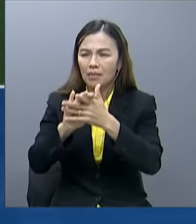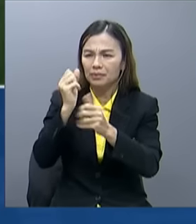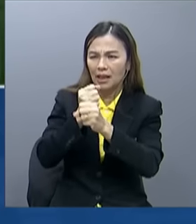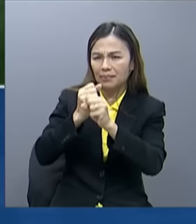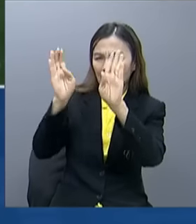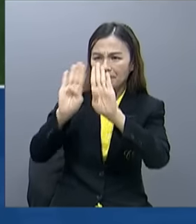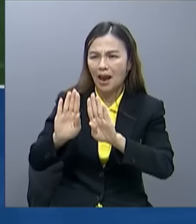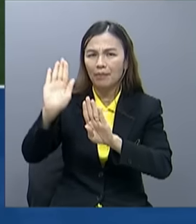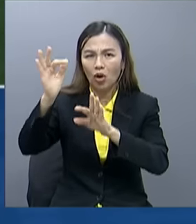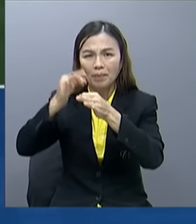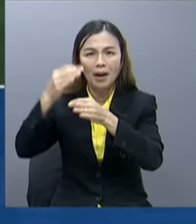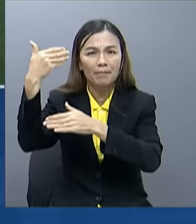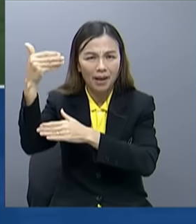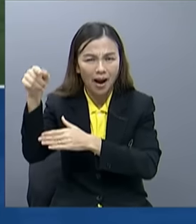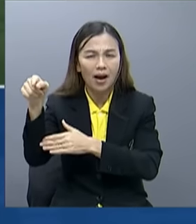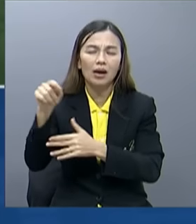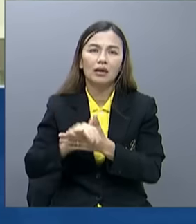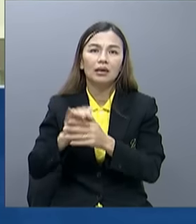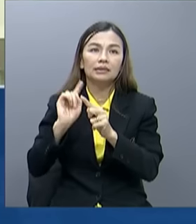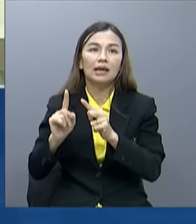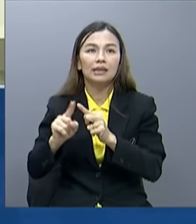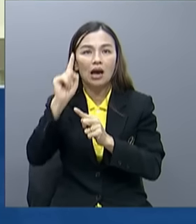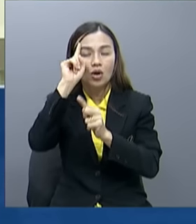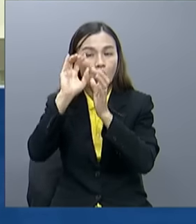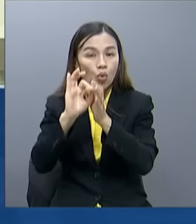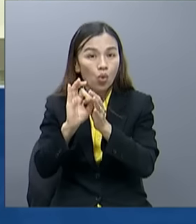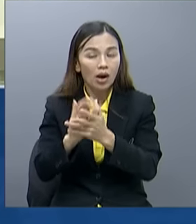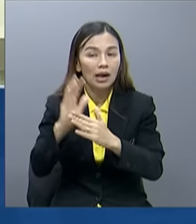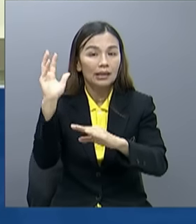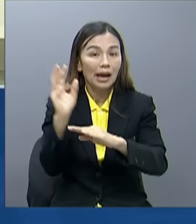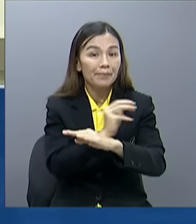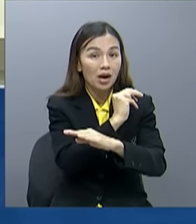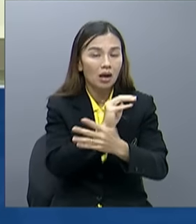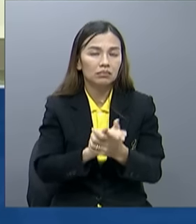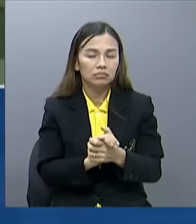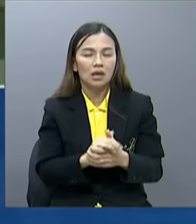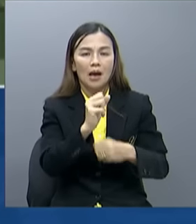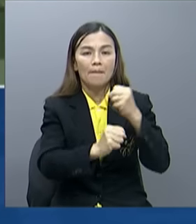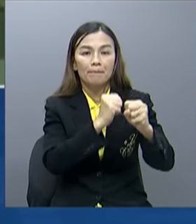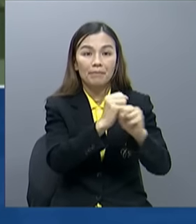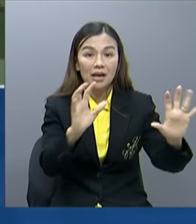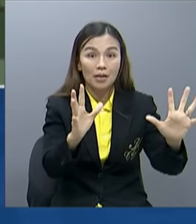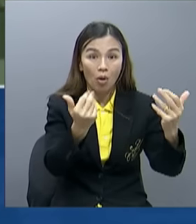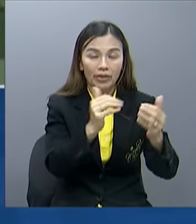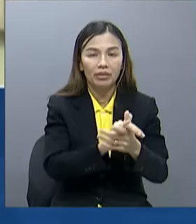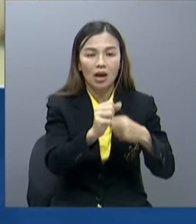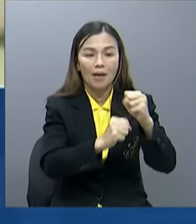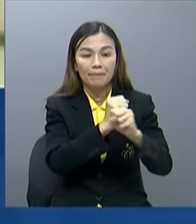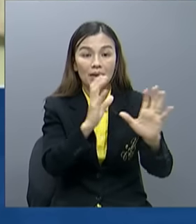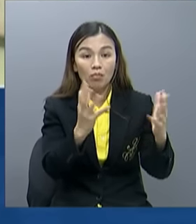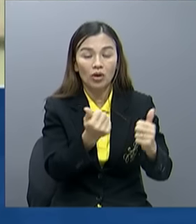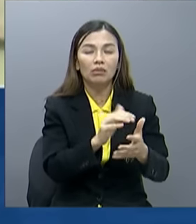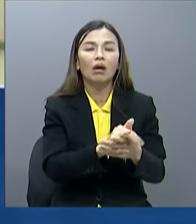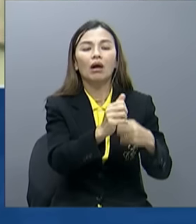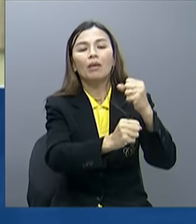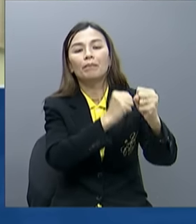ข้อกังวลก็เลยจะสูงอยู่ครับตัวที่น่ากังวลคือว่าฝ่ายการเมืองเนี่ยมีวาระที่ชัดเจนว่าต้องการให้เคลื่อนนโยบายเศรษฐกิจแต่ว่านโยบายเศรษฐกิจเหล่านั้นถ้าม